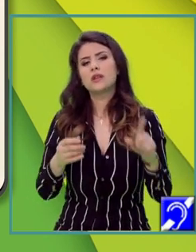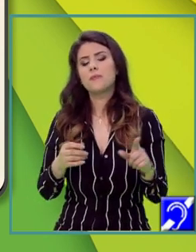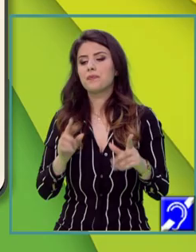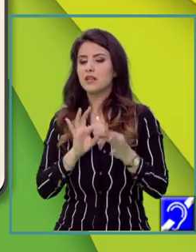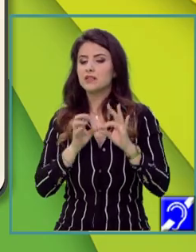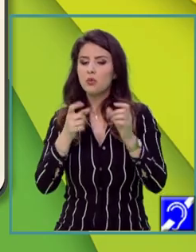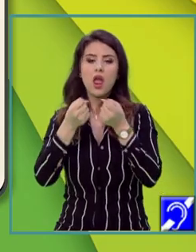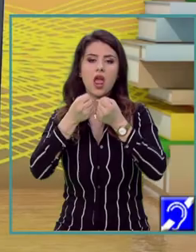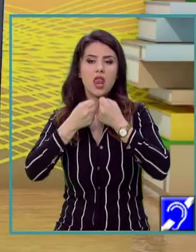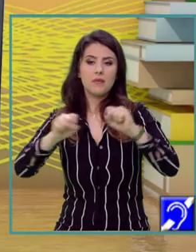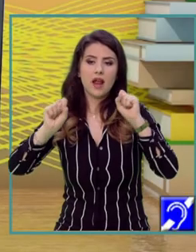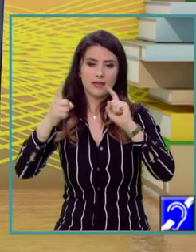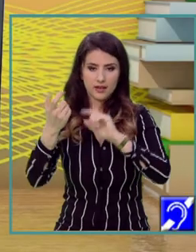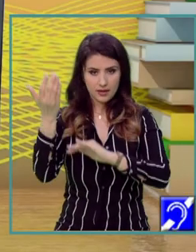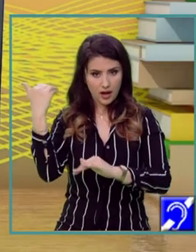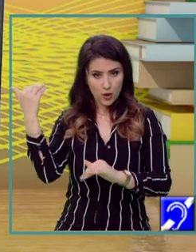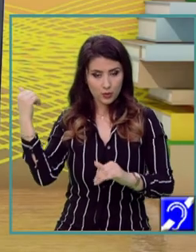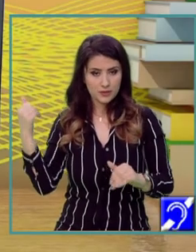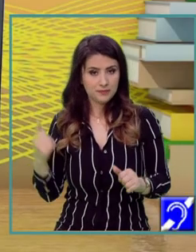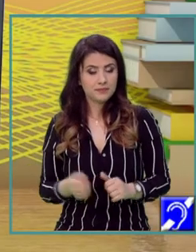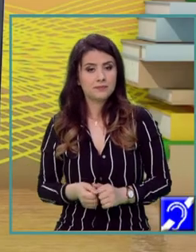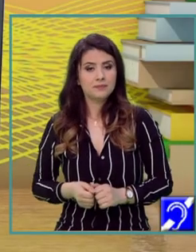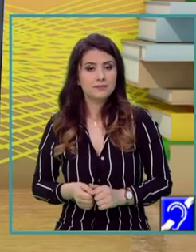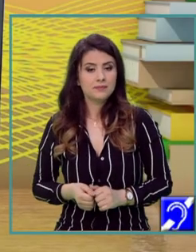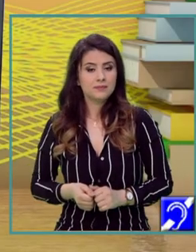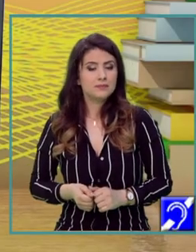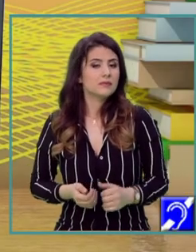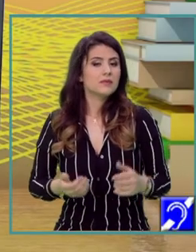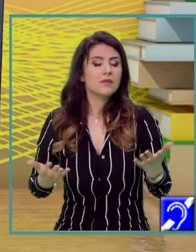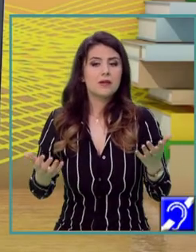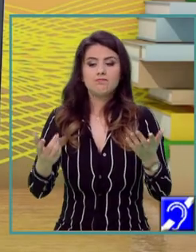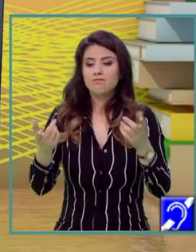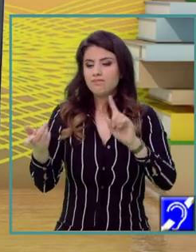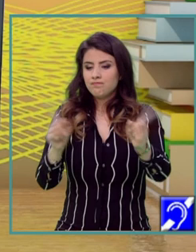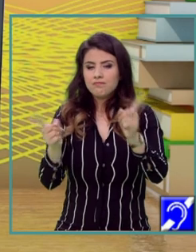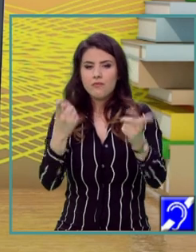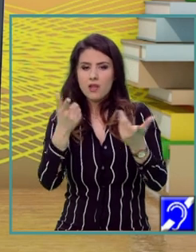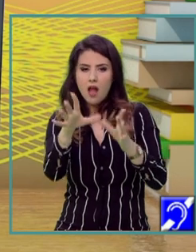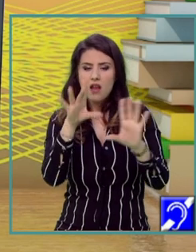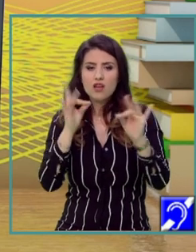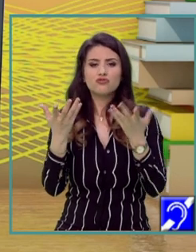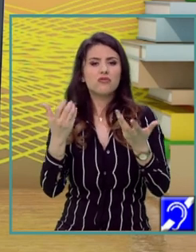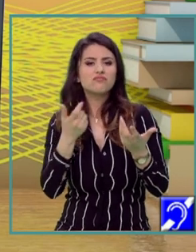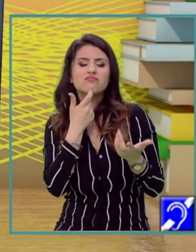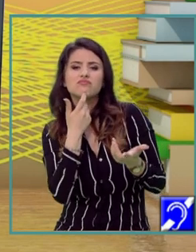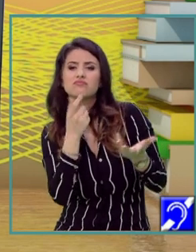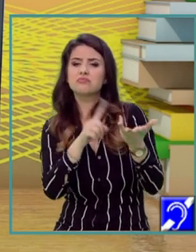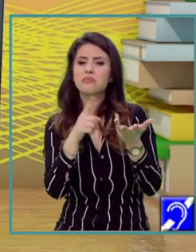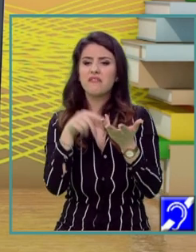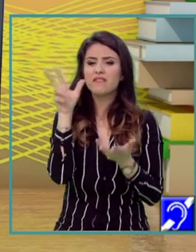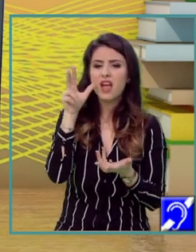eliberare de trecut prelevarea trăsăturilor Elena cele două personaje prin raportare la cine